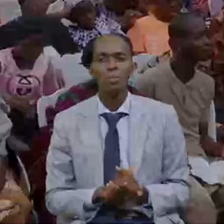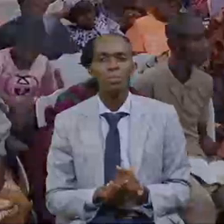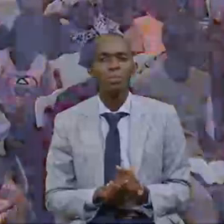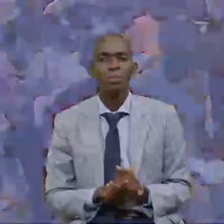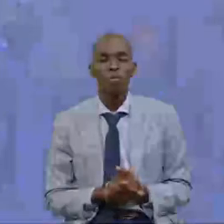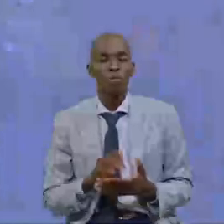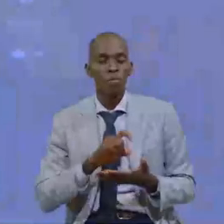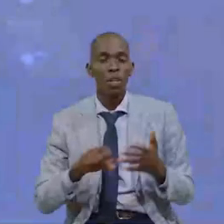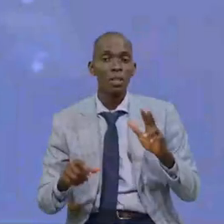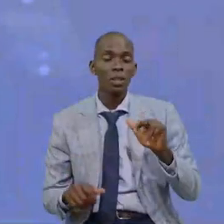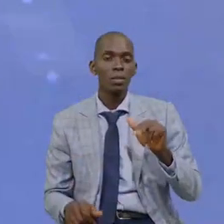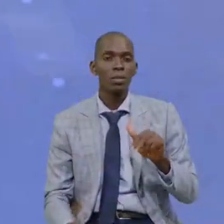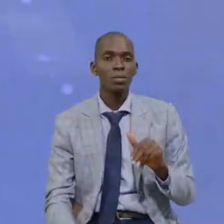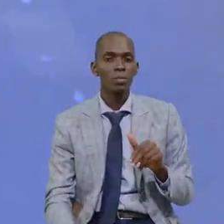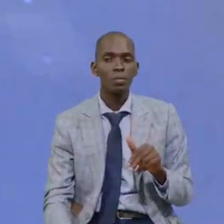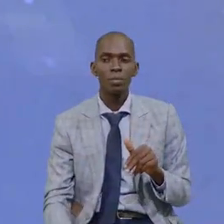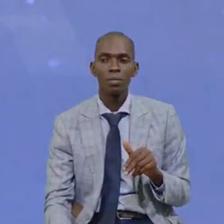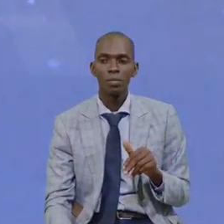Amen.